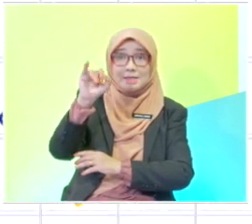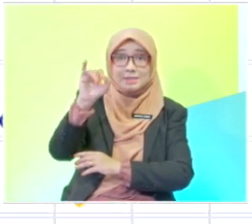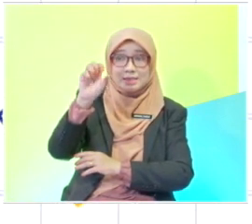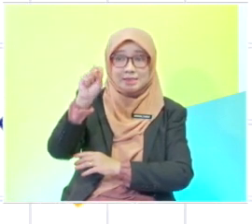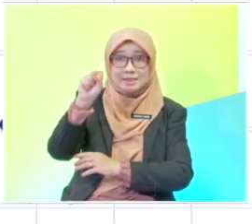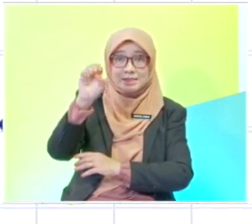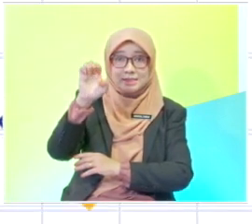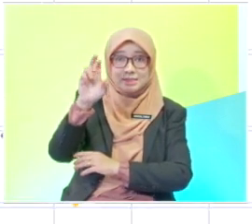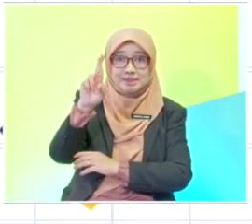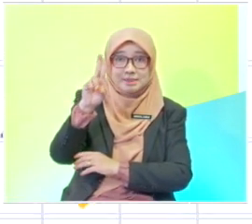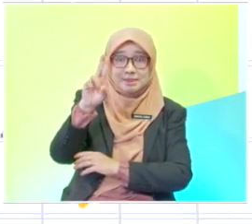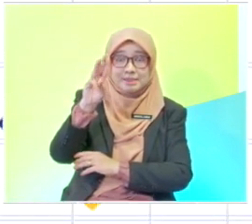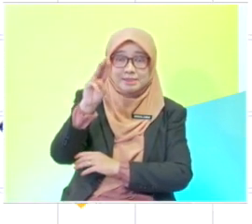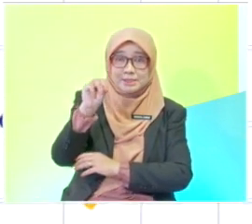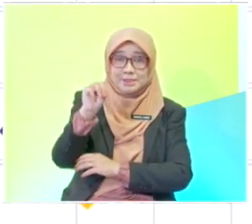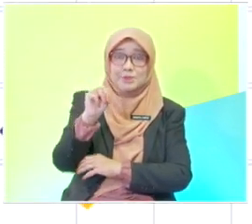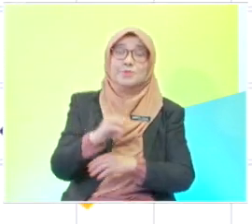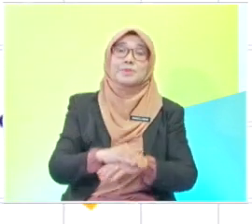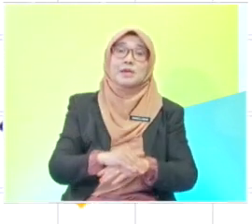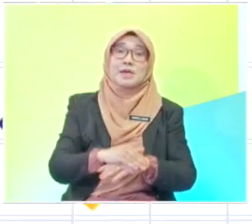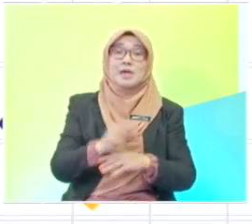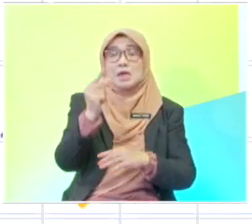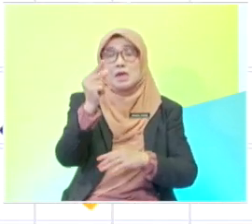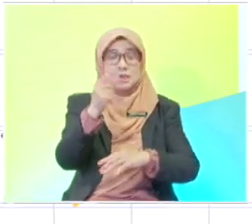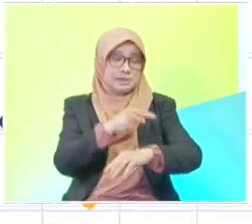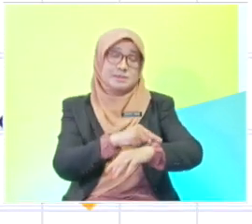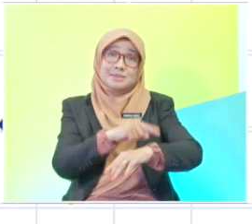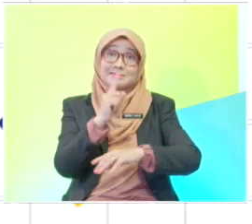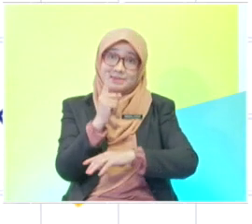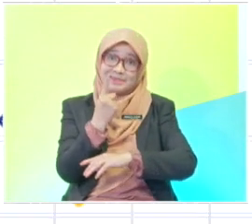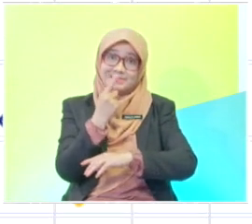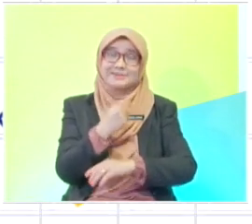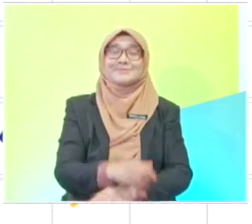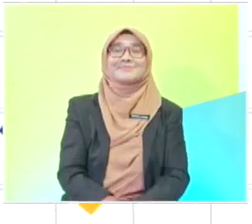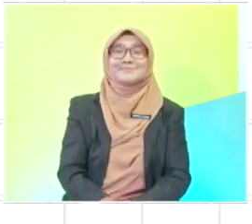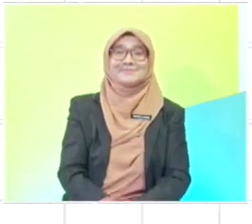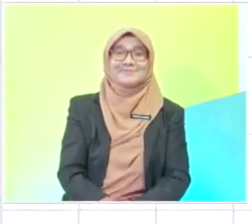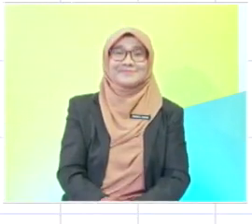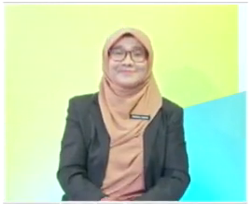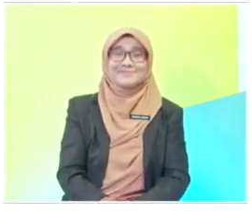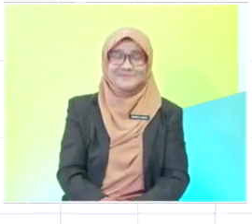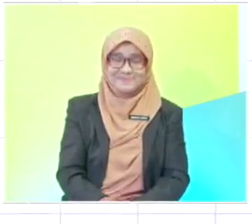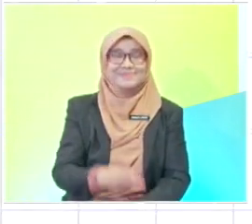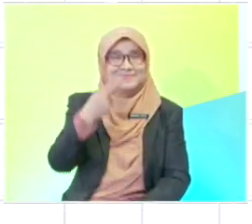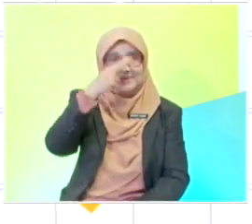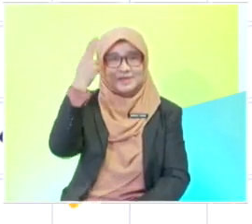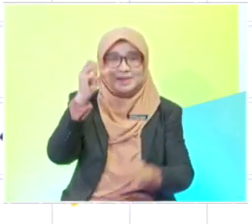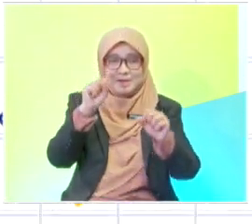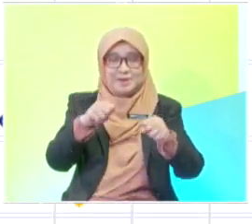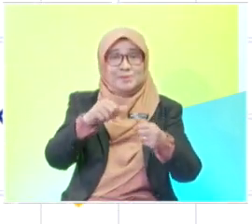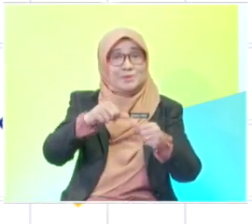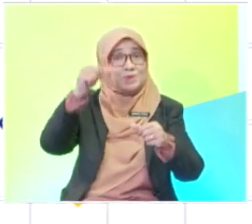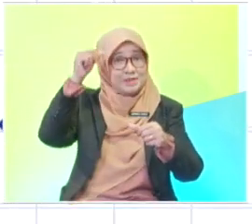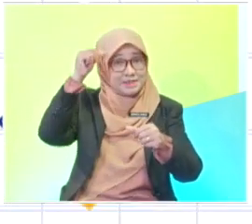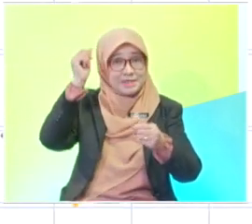dia bersifat sementara. Betul tu. Bagus. Hanif boleh ingat semua antara